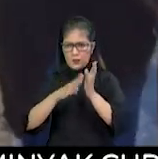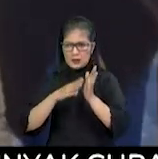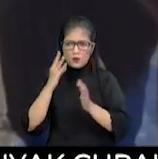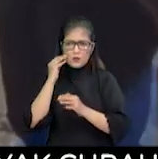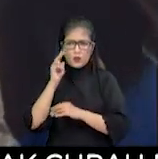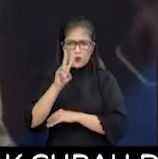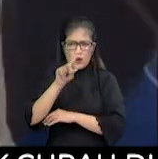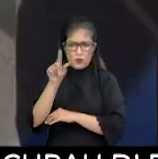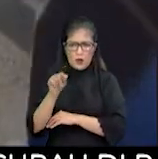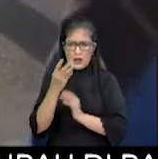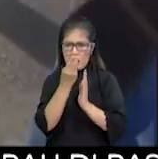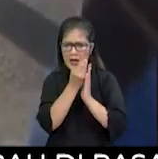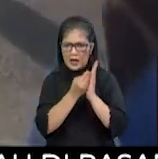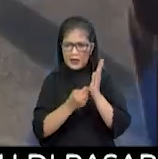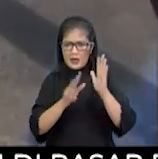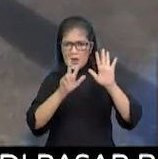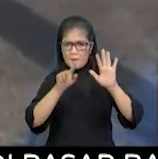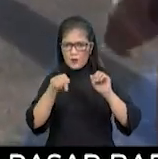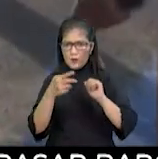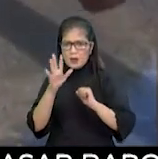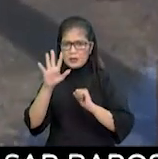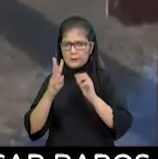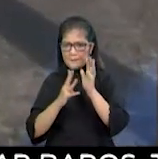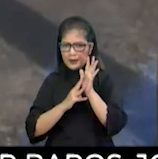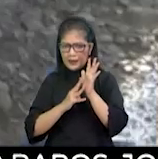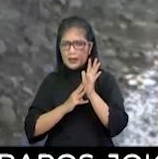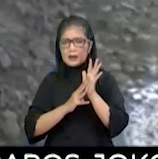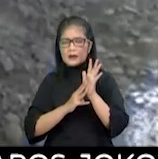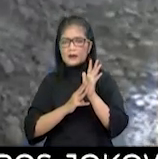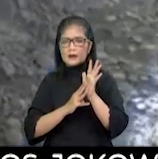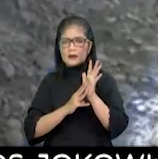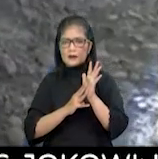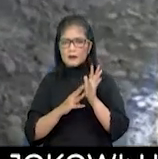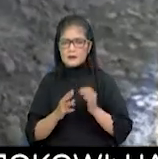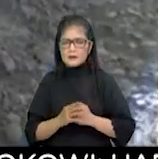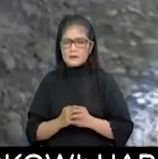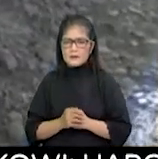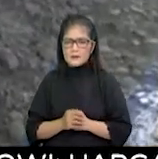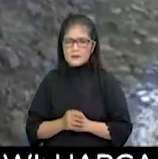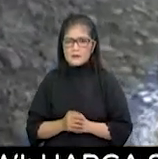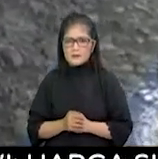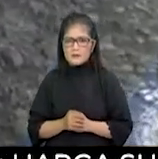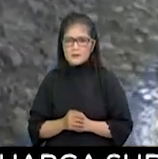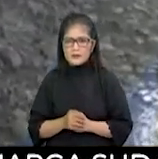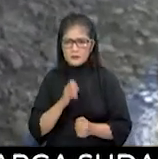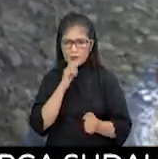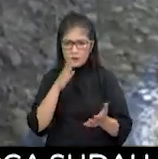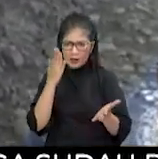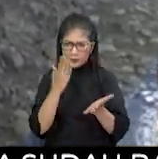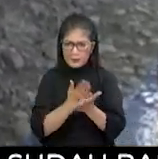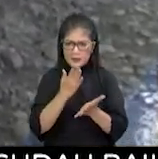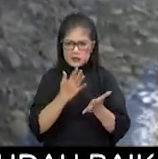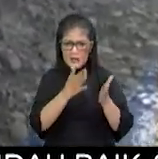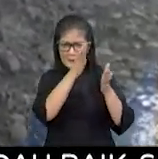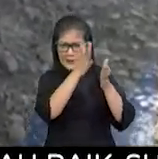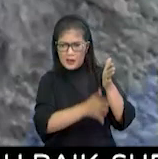menghabiskan anggaran 8,5 miliar rupiah dari dana alokasi khusus. Untuk memastikan spesifikasi pada proyek